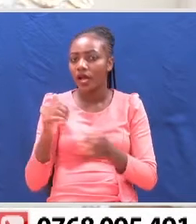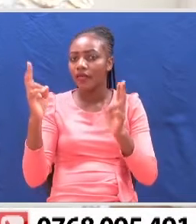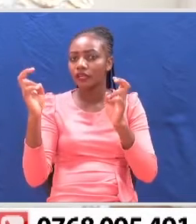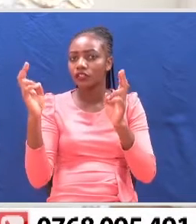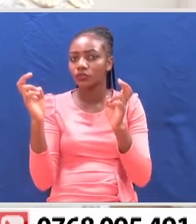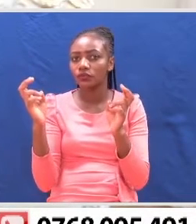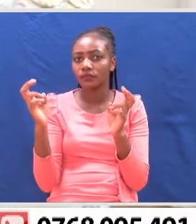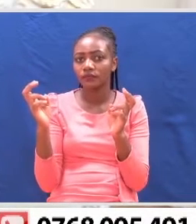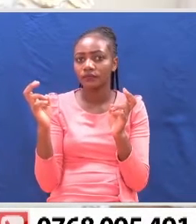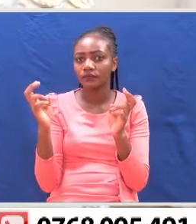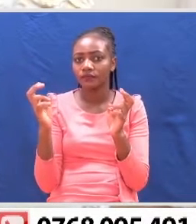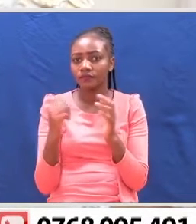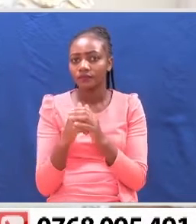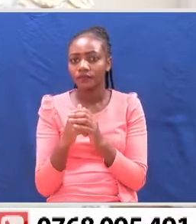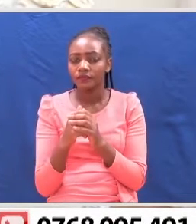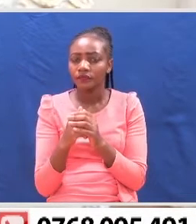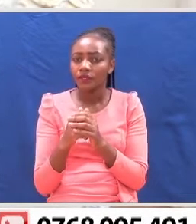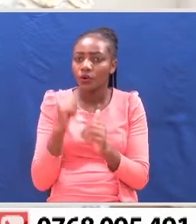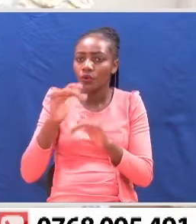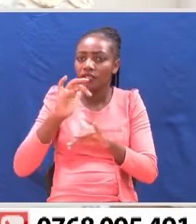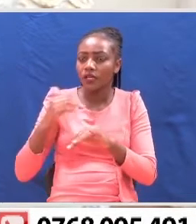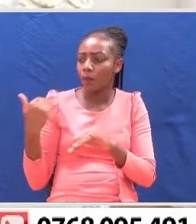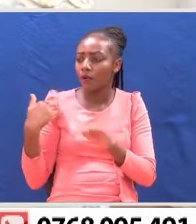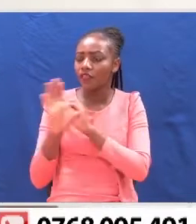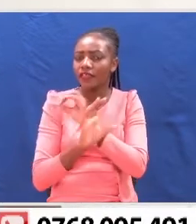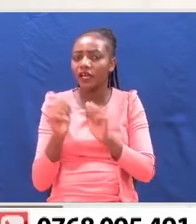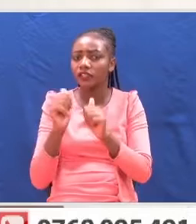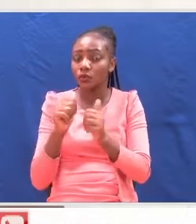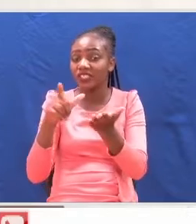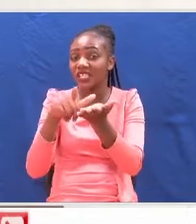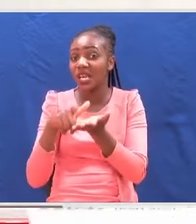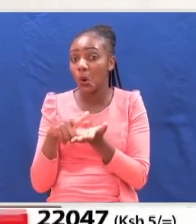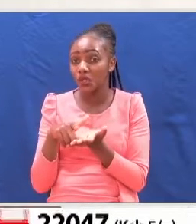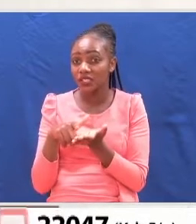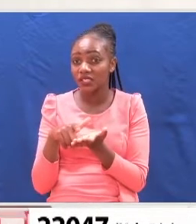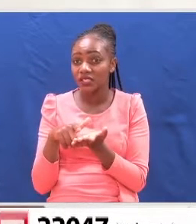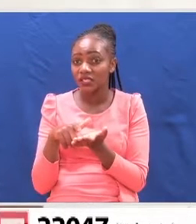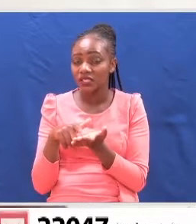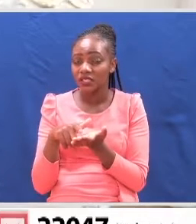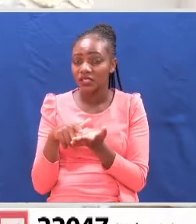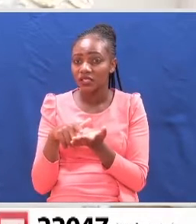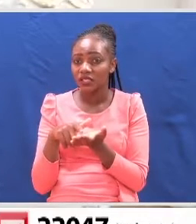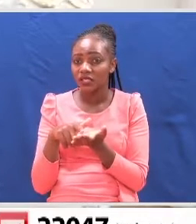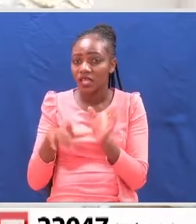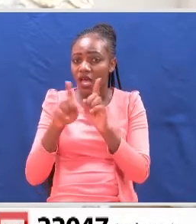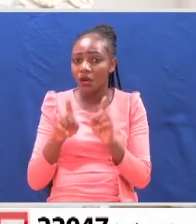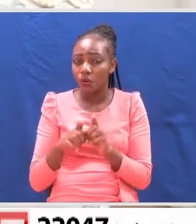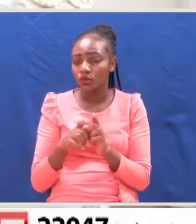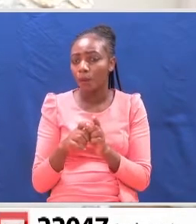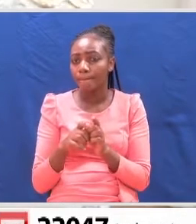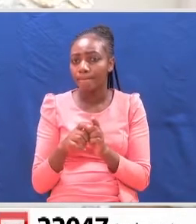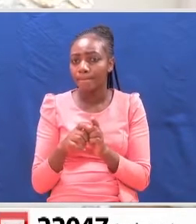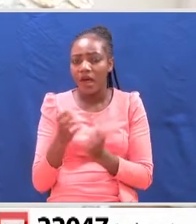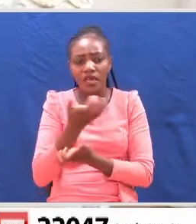ambayo yanasumbua zaidi taifa hili ni swala la kukopa, ambalo kulingana wale wana uchumi ni